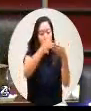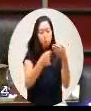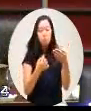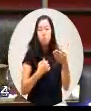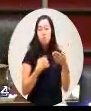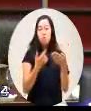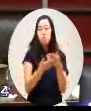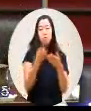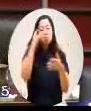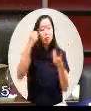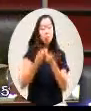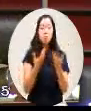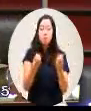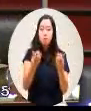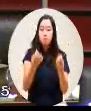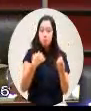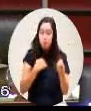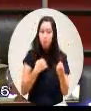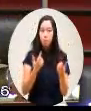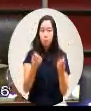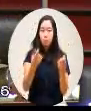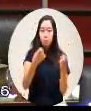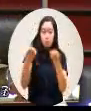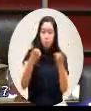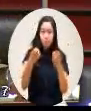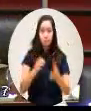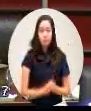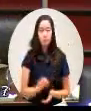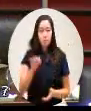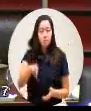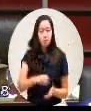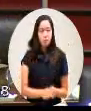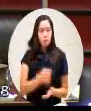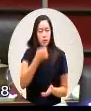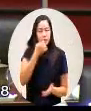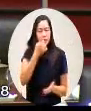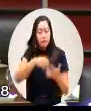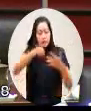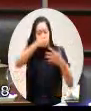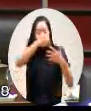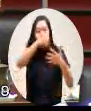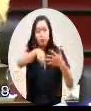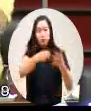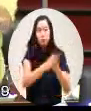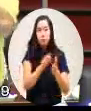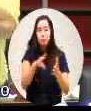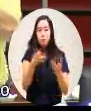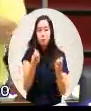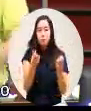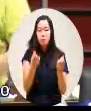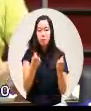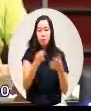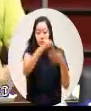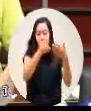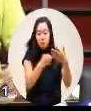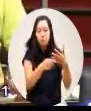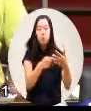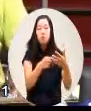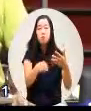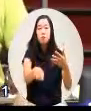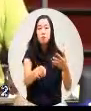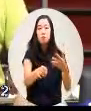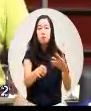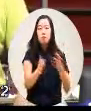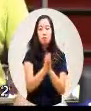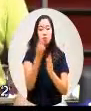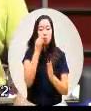但是我以平常心来讨论，一个白领阶级的人员要降低自己的身份，我嘛是落岗啊，我无看不